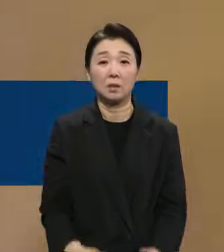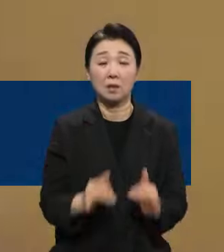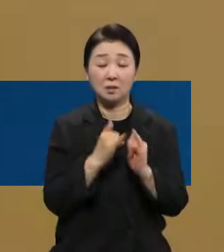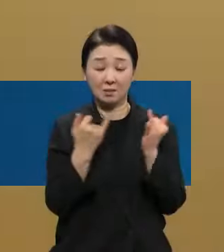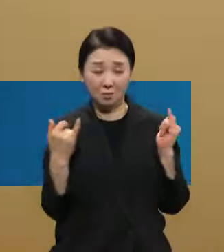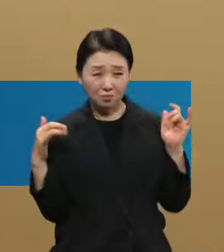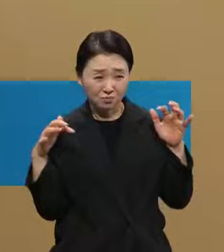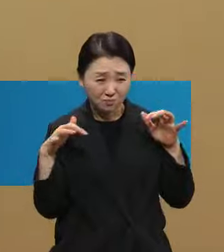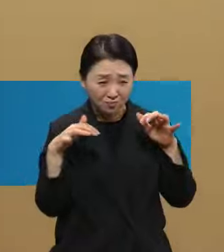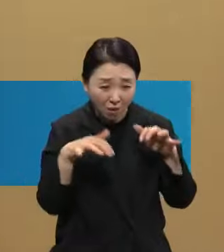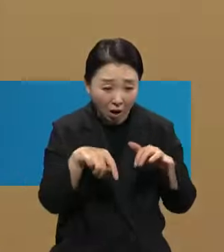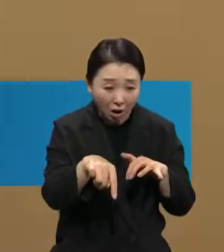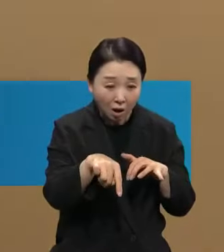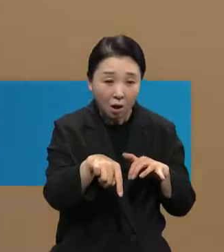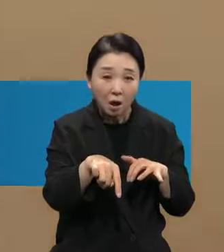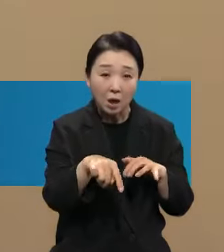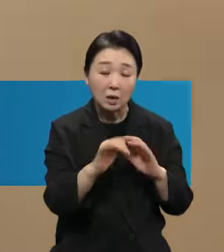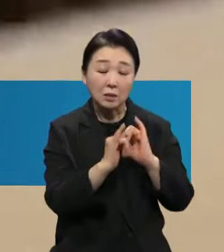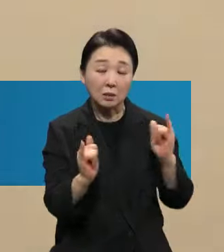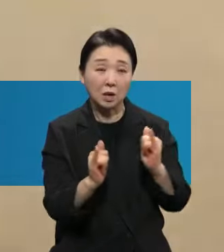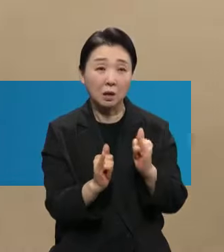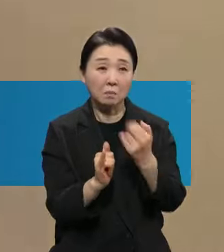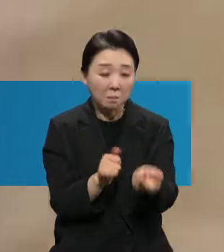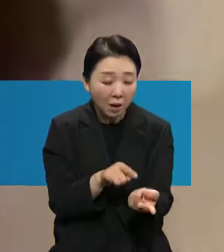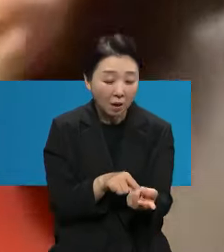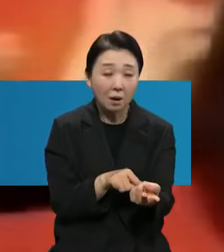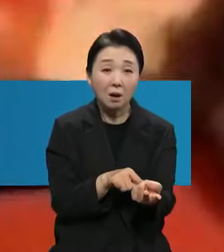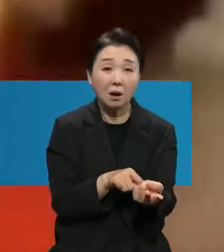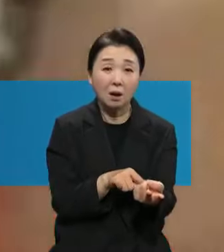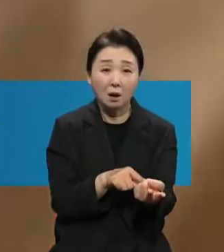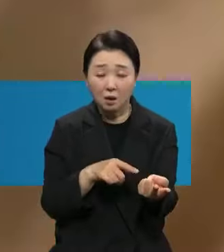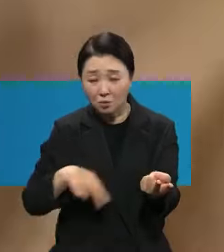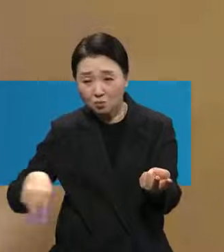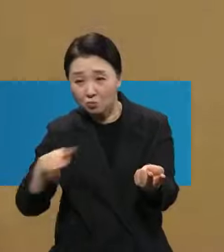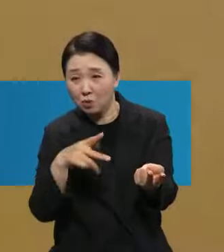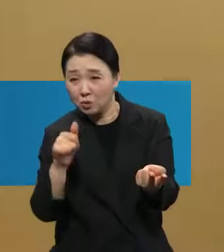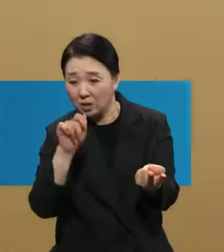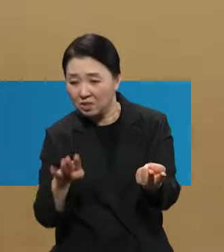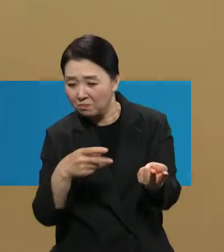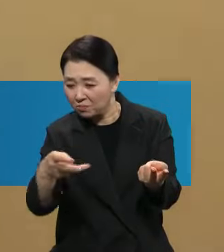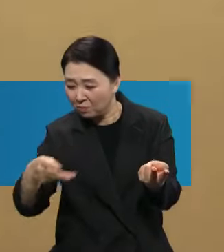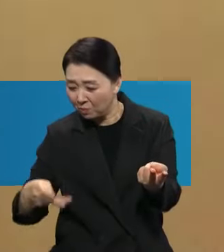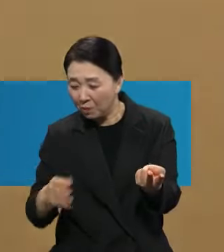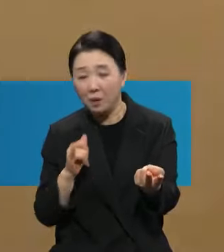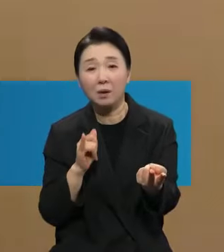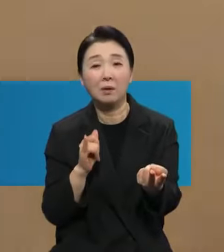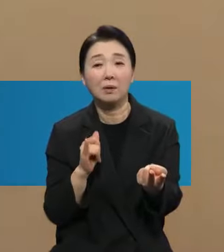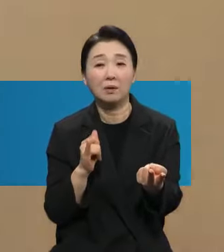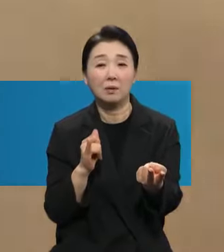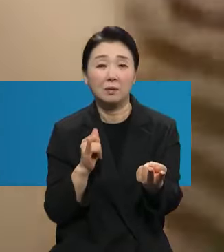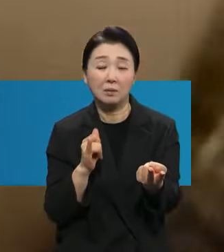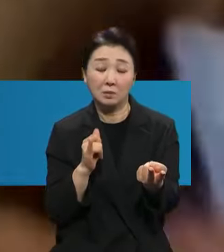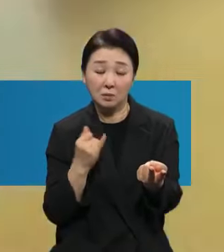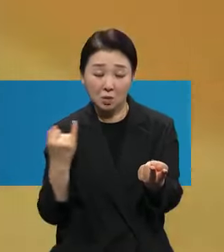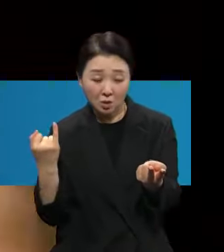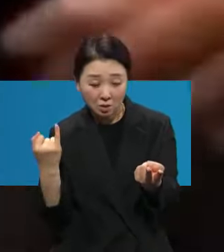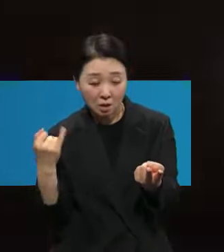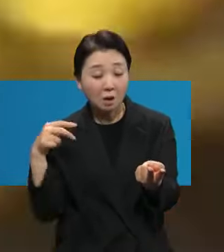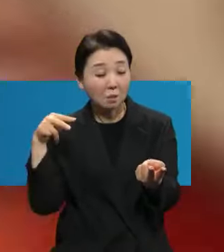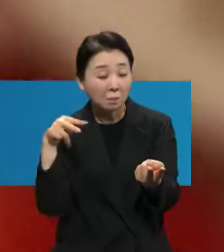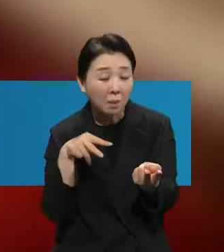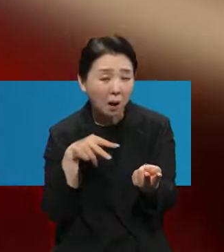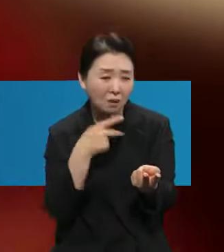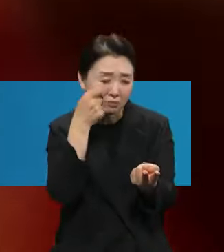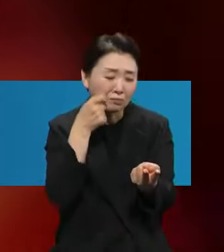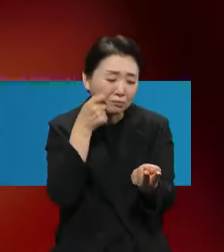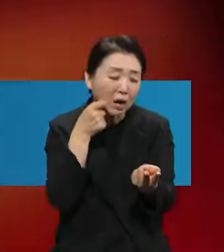사람들이 몰려있는 카지노 바닥에 사람이 쓰러져 있습니다. 주변엔 칩이 떨어진 모습도 보이는데요. 옆에 있던 이 여성은